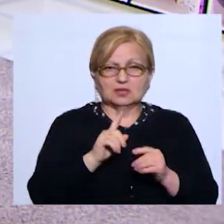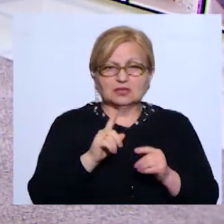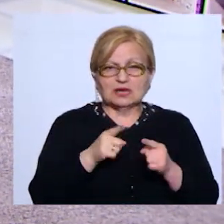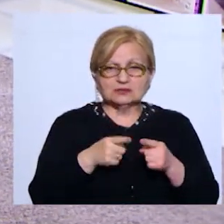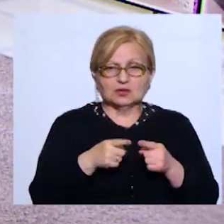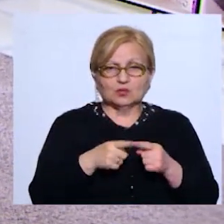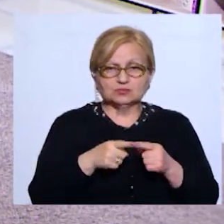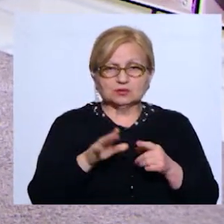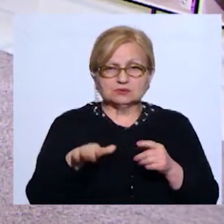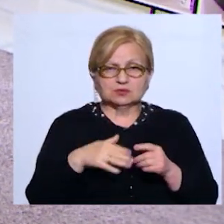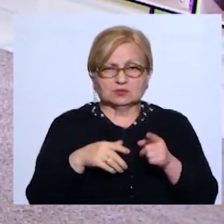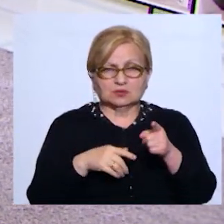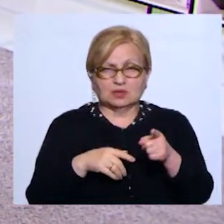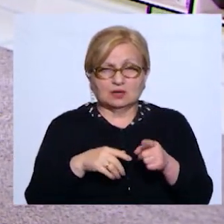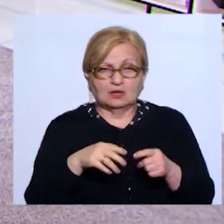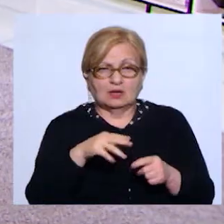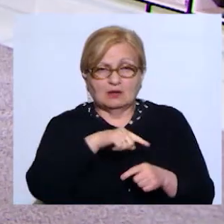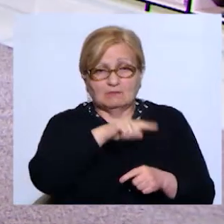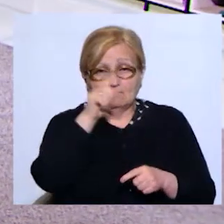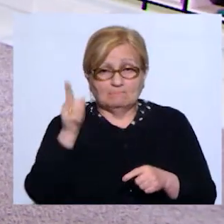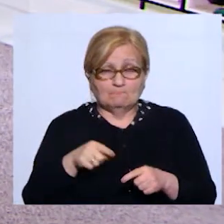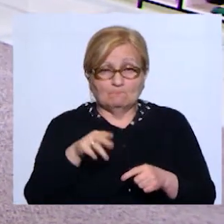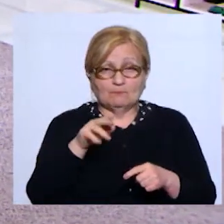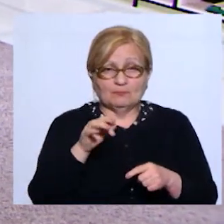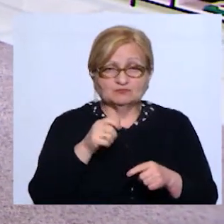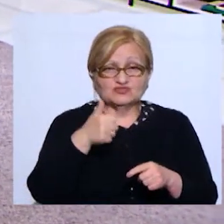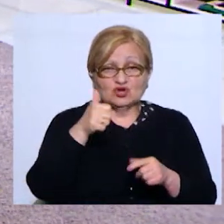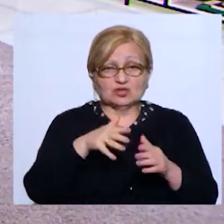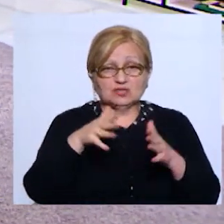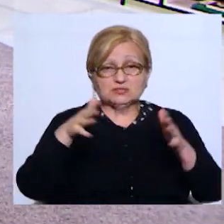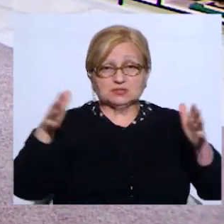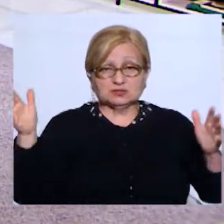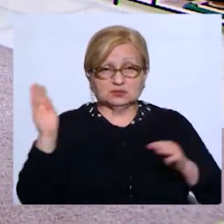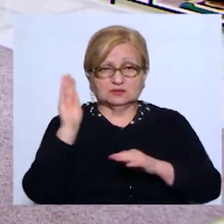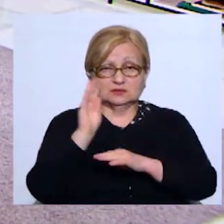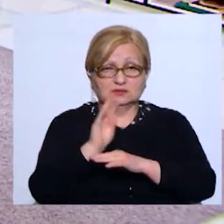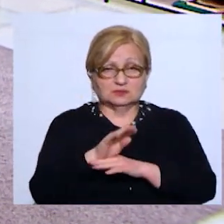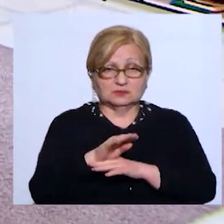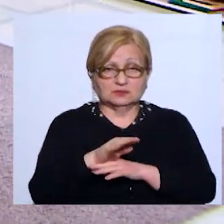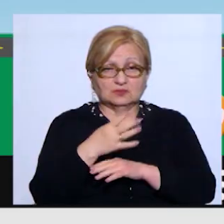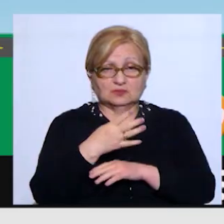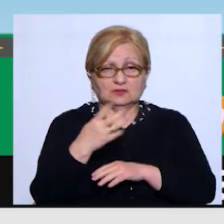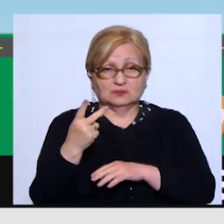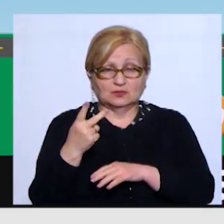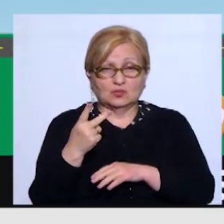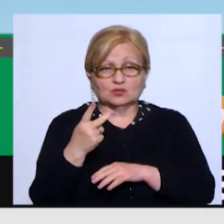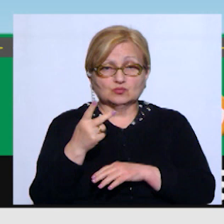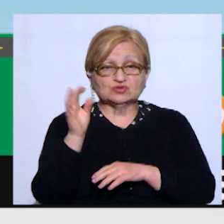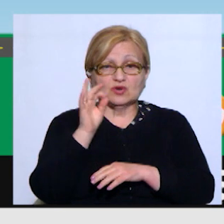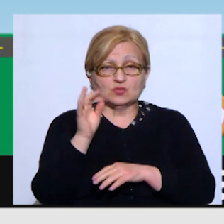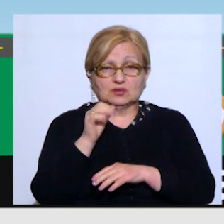მერე აი ეს პარაბოლა ვთქვათ, ხო? ანუ ჯერ იზრდება და ვთქვათ, აი მაგალითად, აი რო ვცადოთ, აი 42 გრადუსსაც გაჩვენებთ,